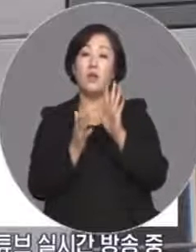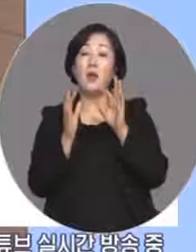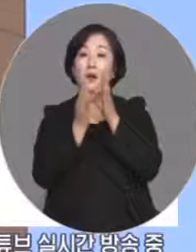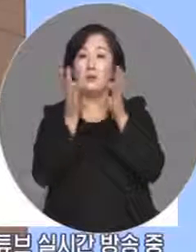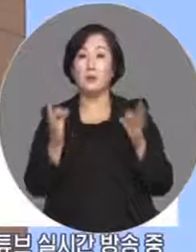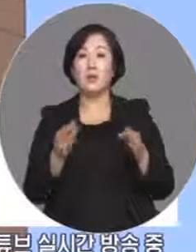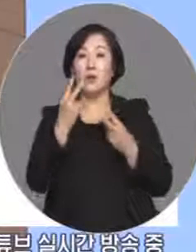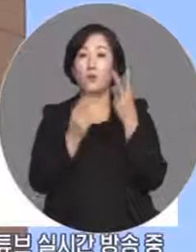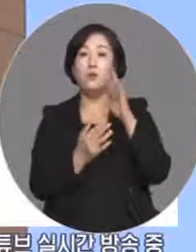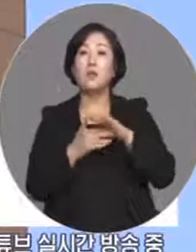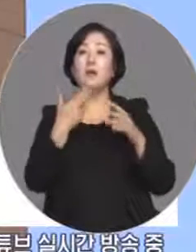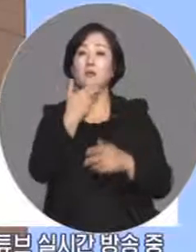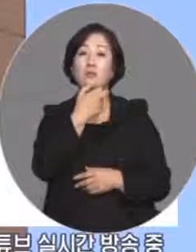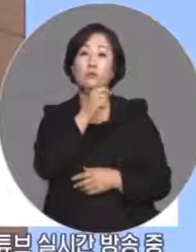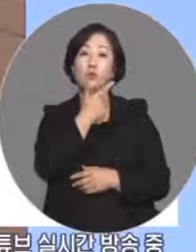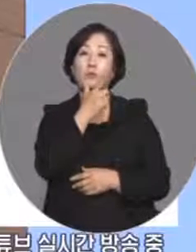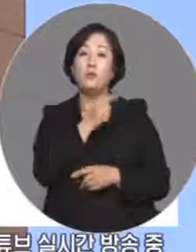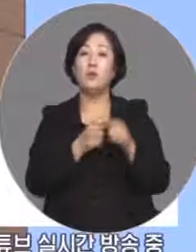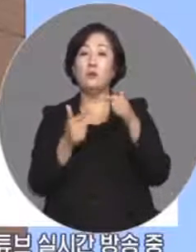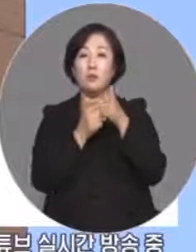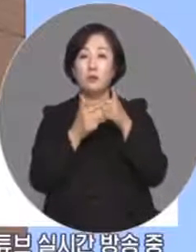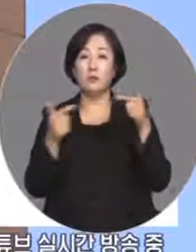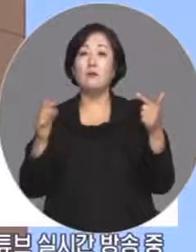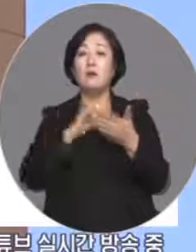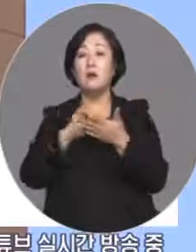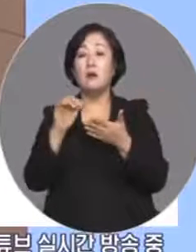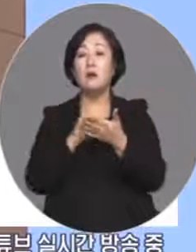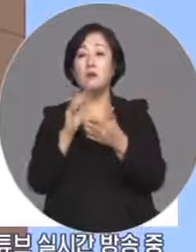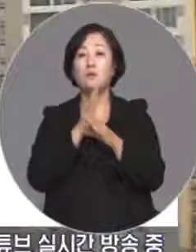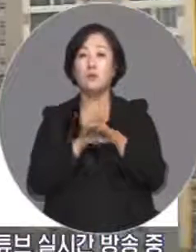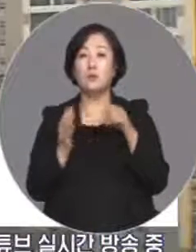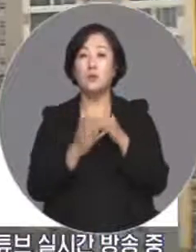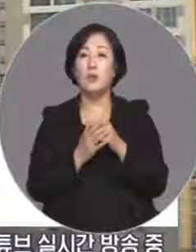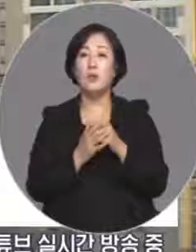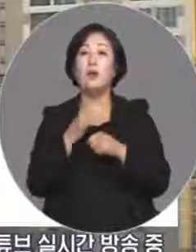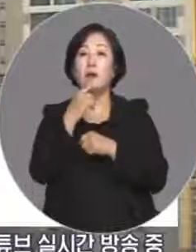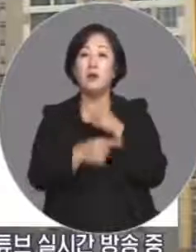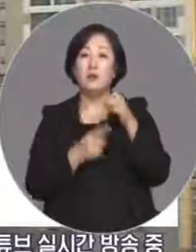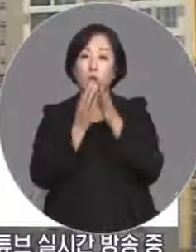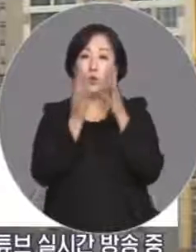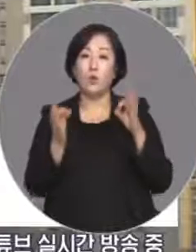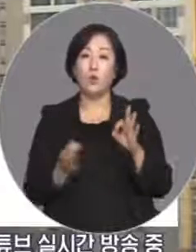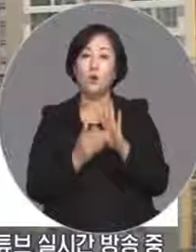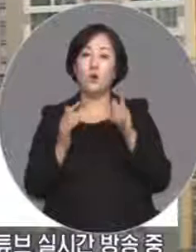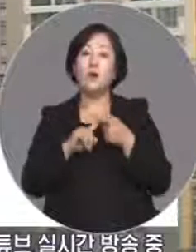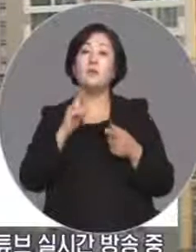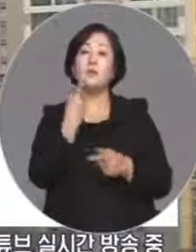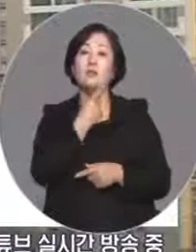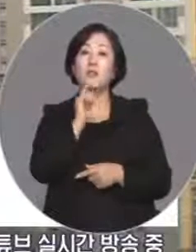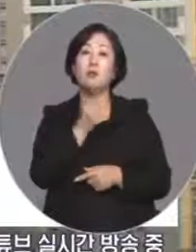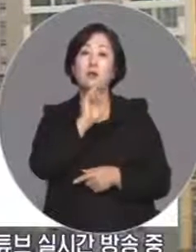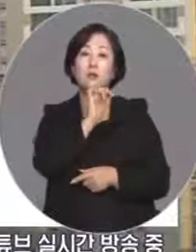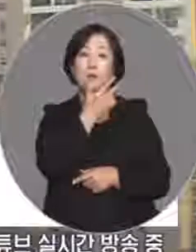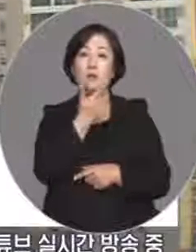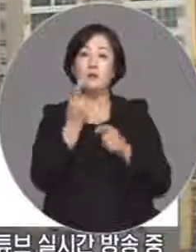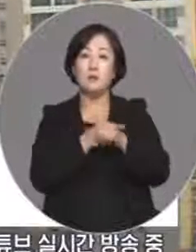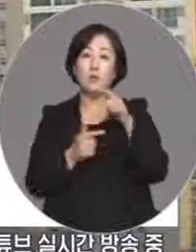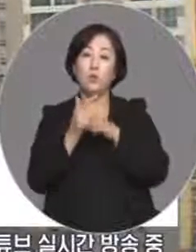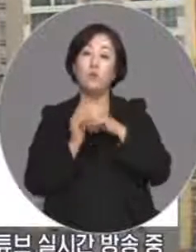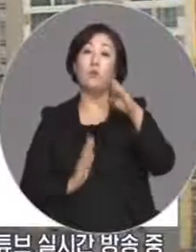기간보다 76% 가량 증가했으며 지난해 1년간 증 여권 수 1200 스물 여덟 건도